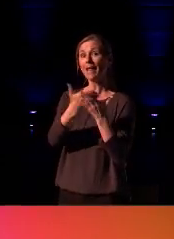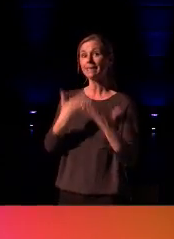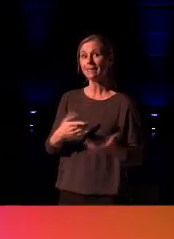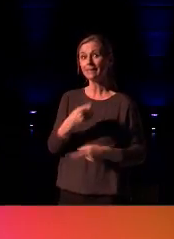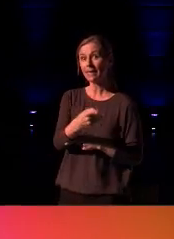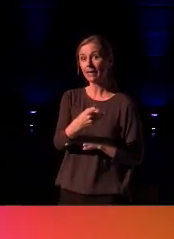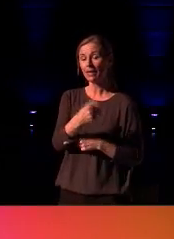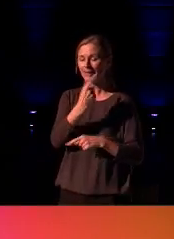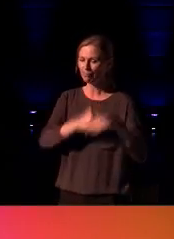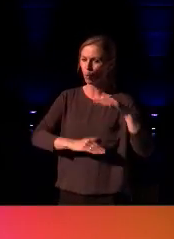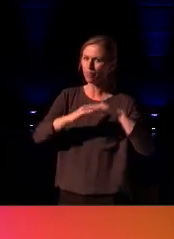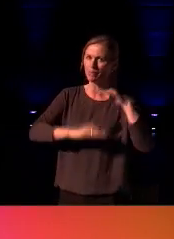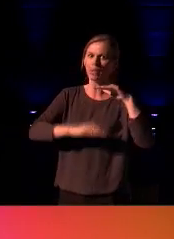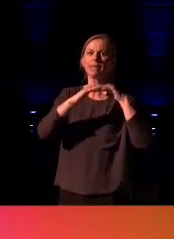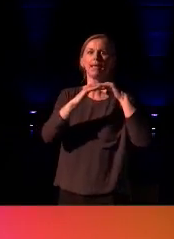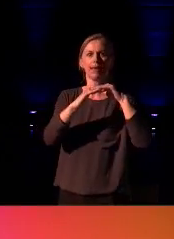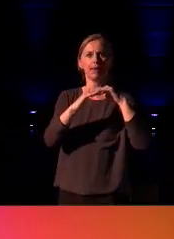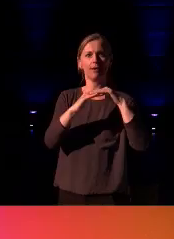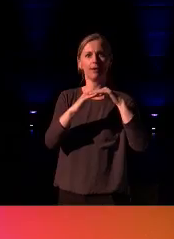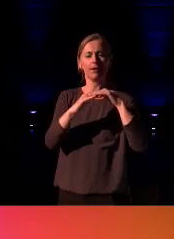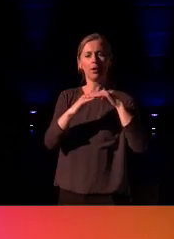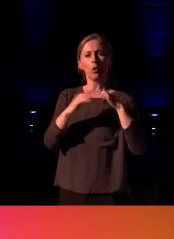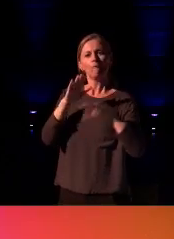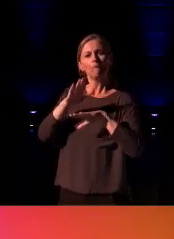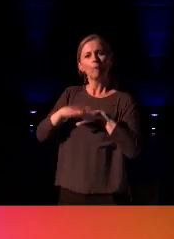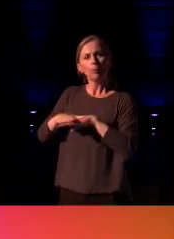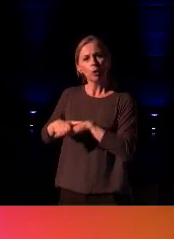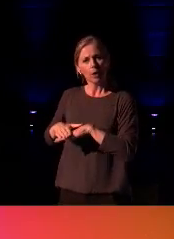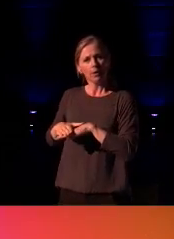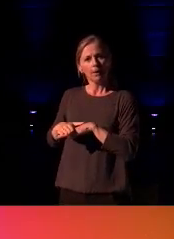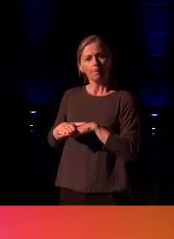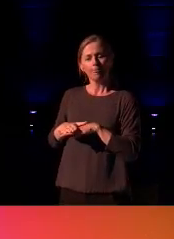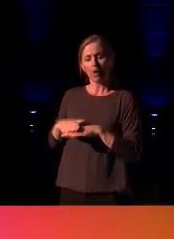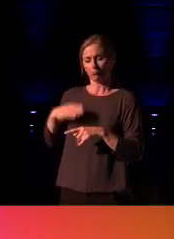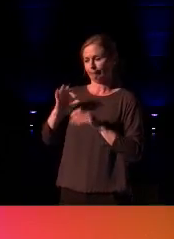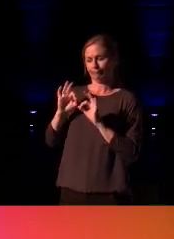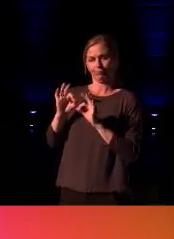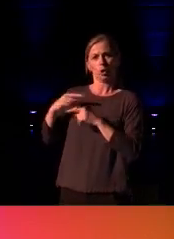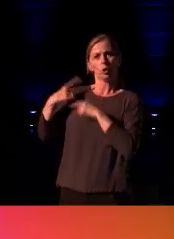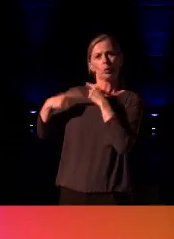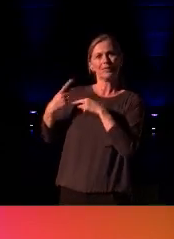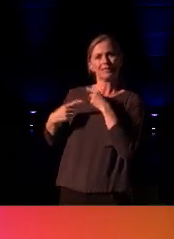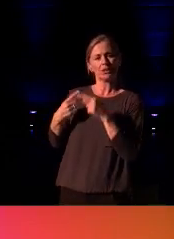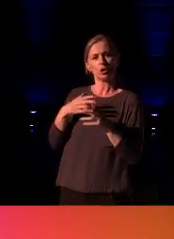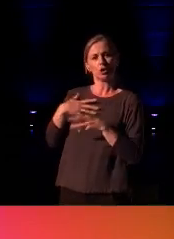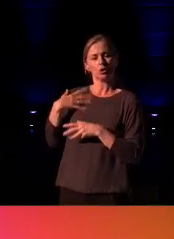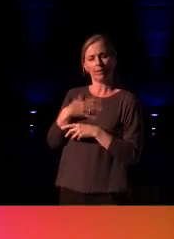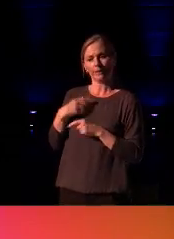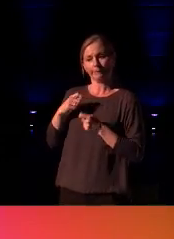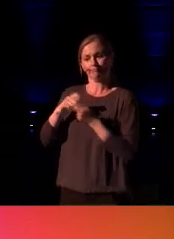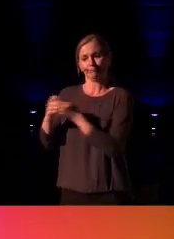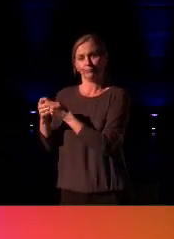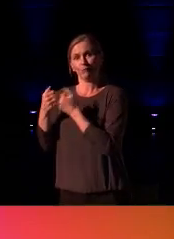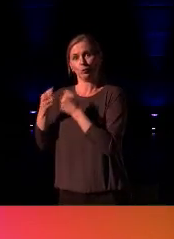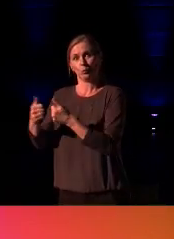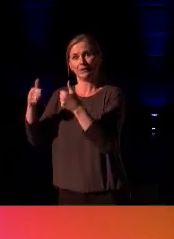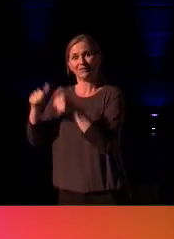Primærhelsetjeneste som skal optimalisere og forebygge at kroniske sykdommer medfører